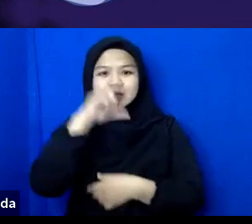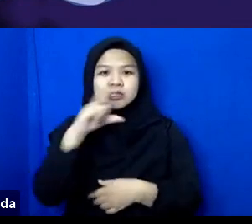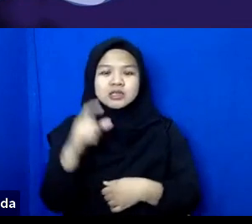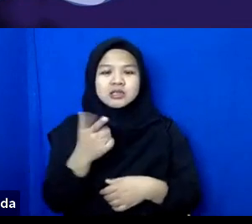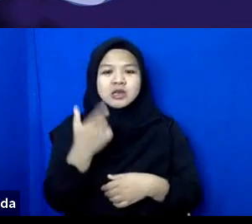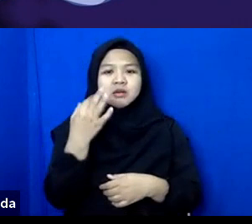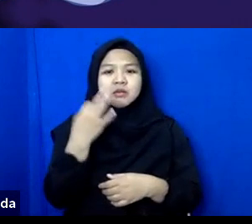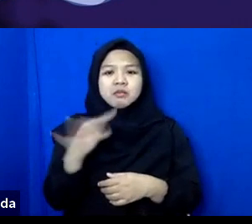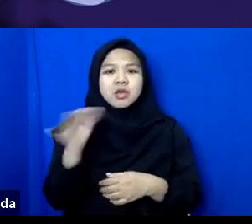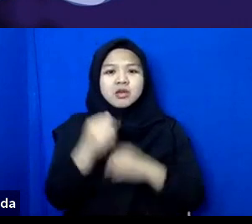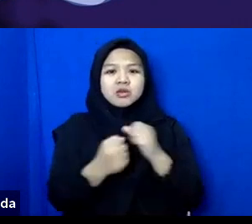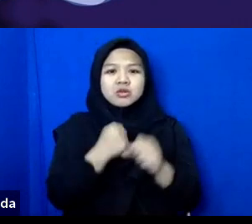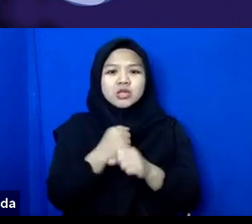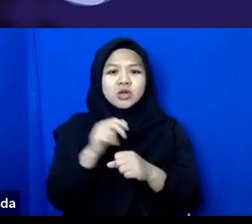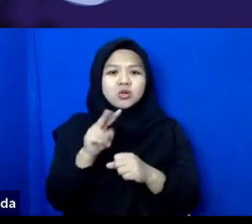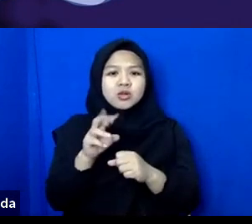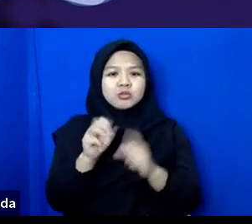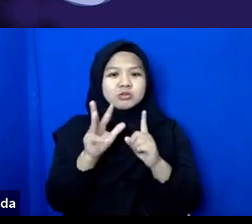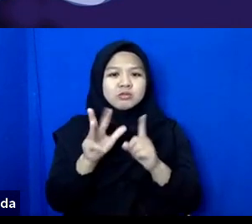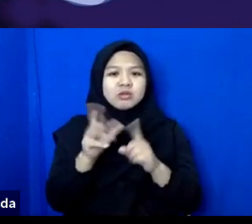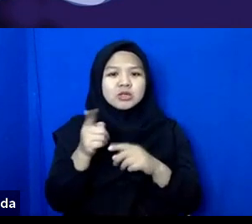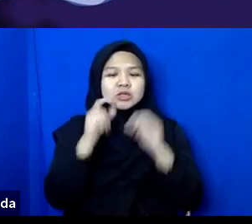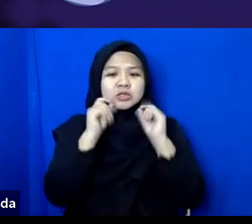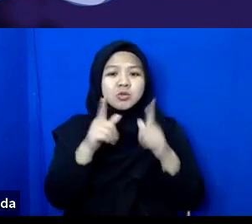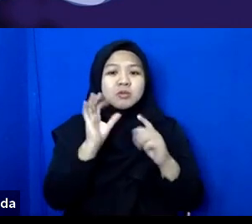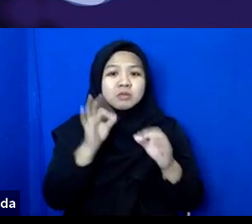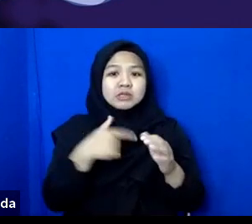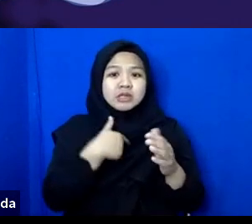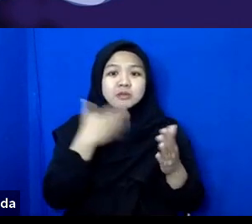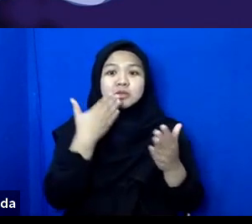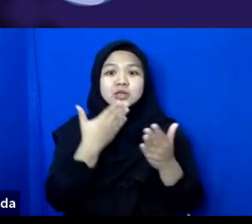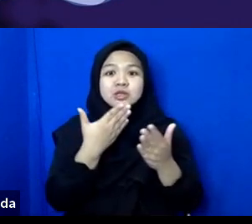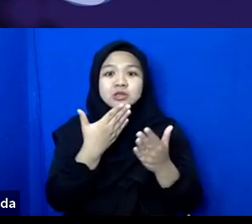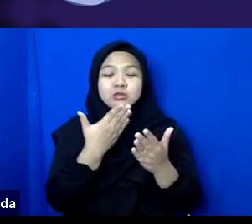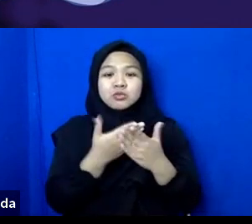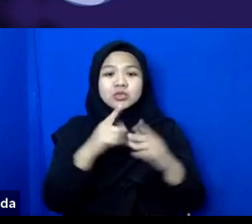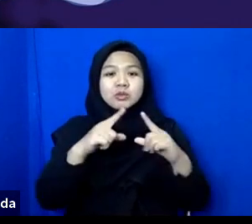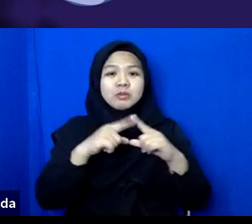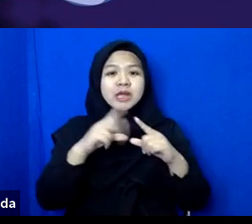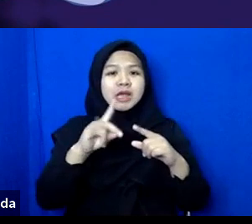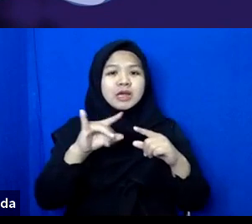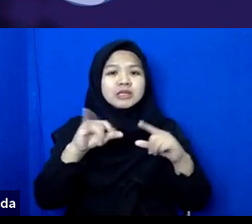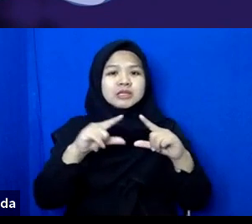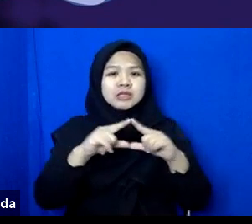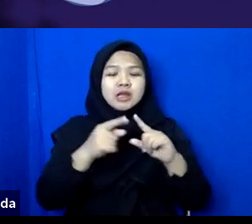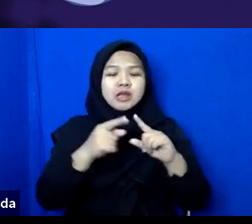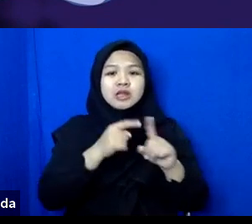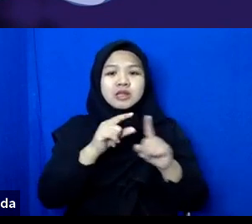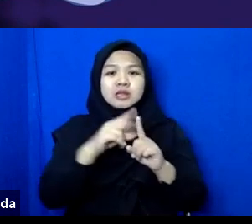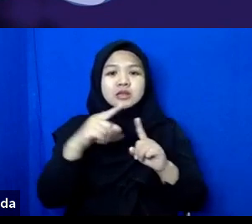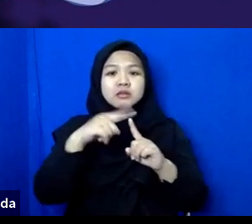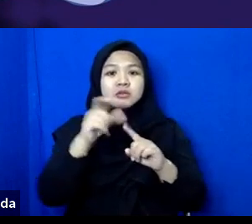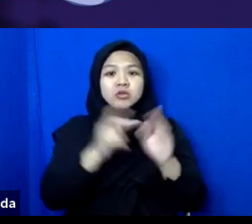baru tahun 2019 itu terjawab ketika saya bertemu dengan bahan ya dari pertuni gitu